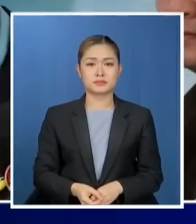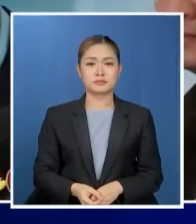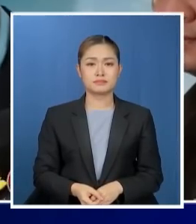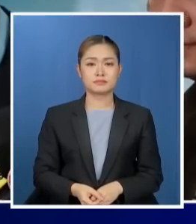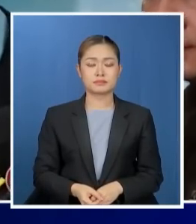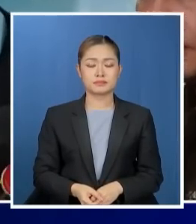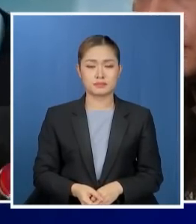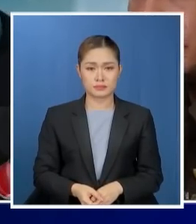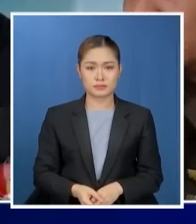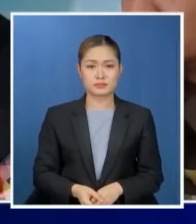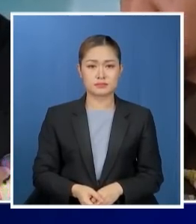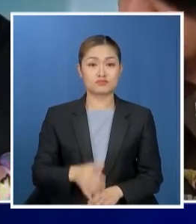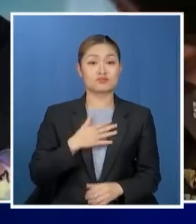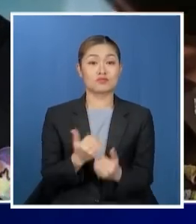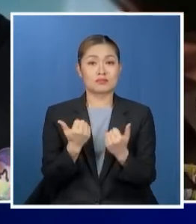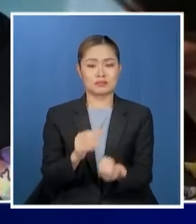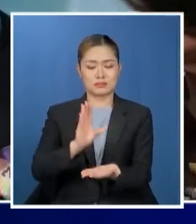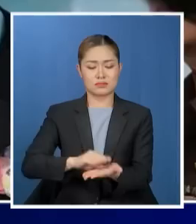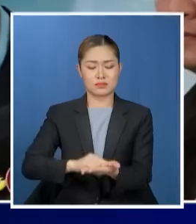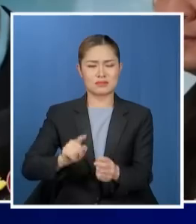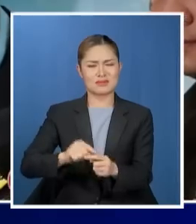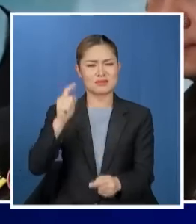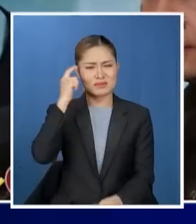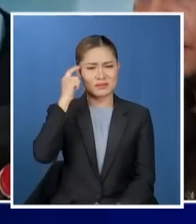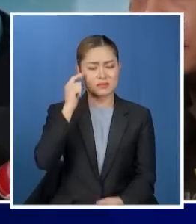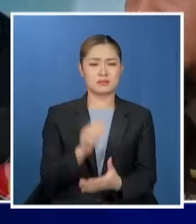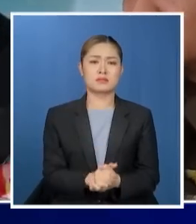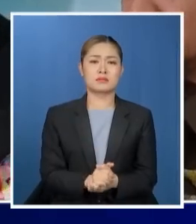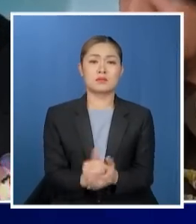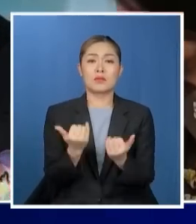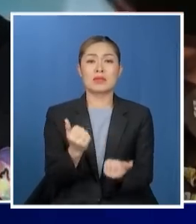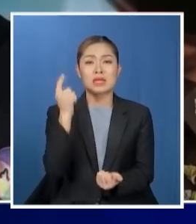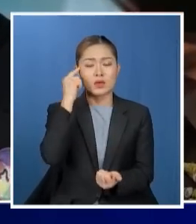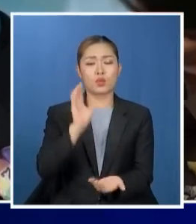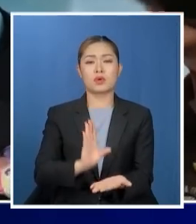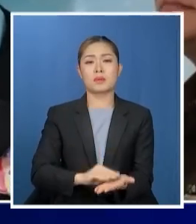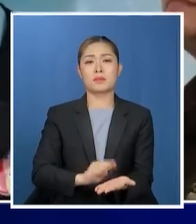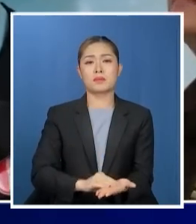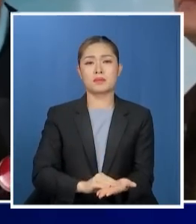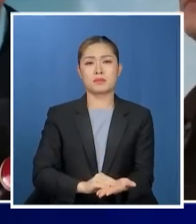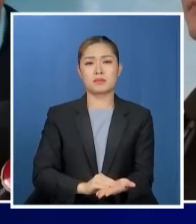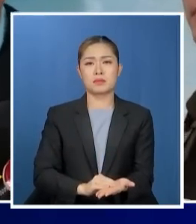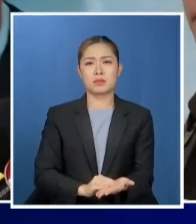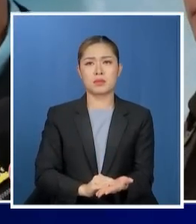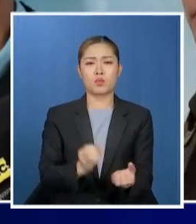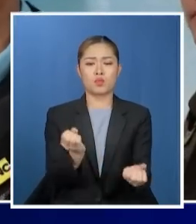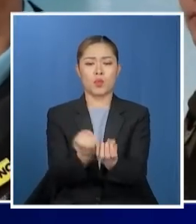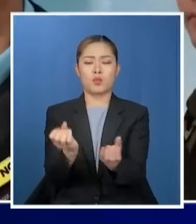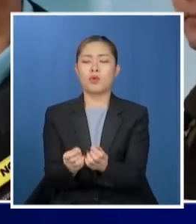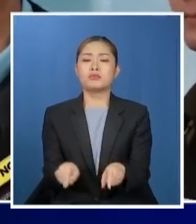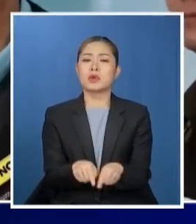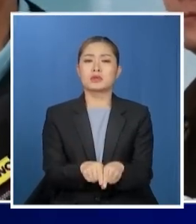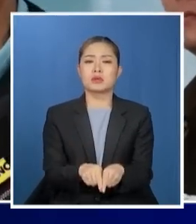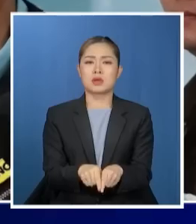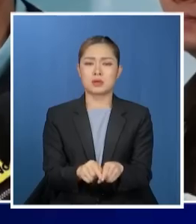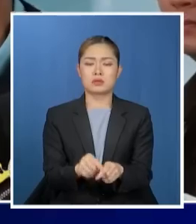้แต่ยังไงก็คือตอนนี้ยังข้อมูลเชื่อว่าโดนคือตอนนี้ยังข้อมูลเชื่อว่าโดนกันหลายคนนะเพราะข้อมูลมันก็มี